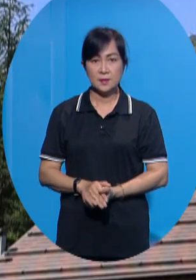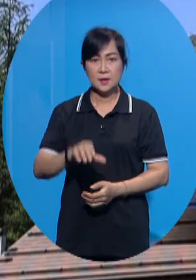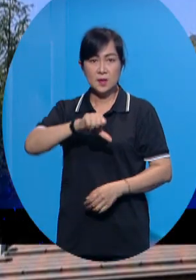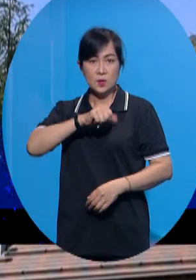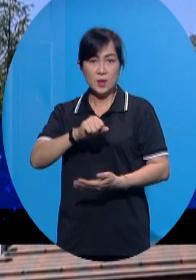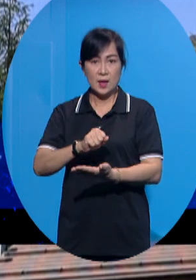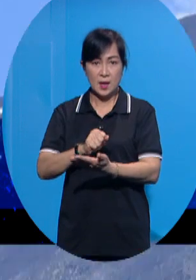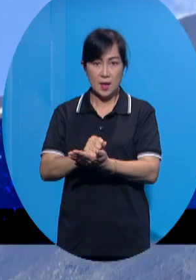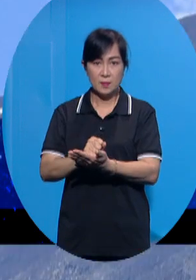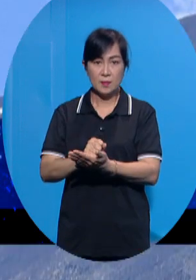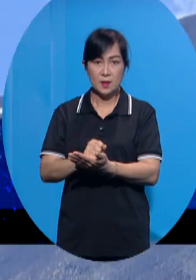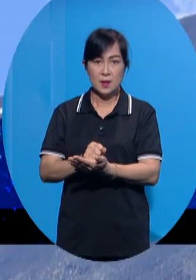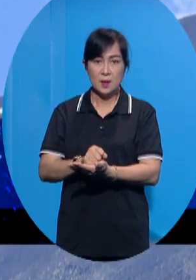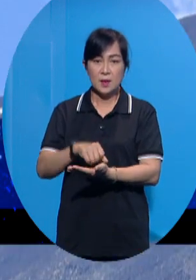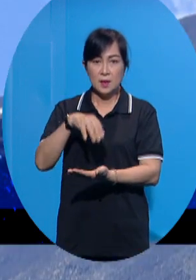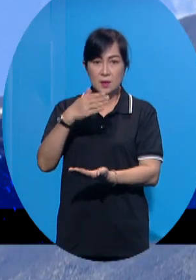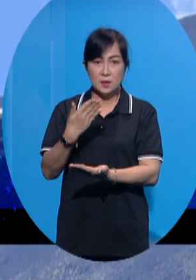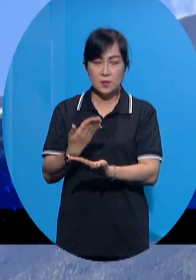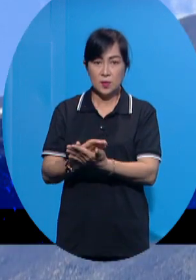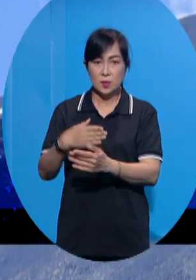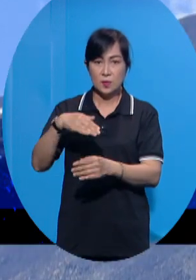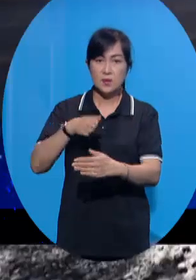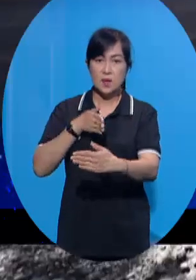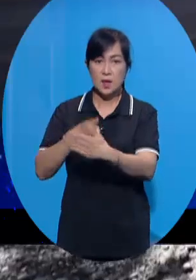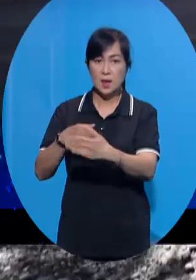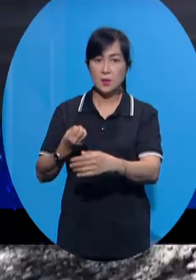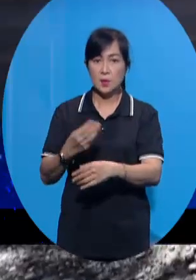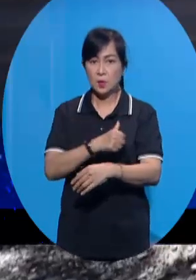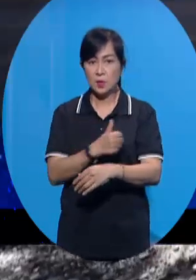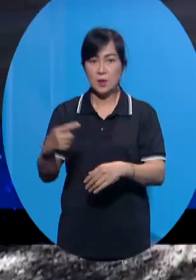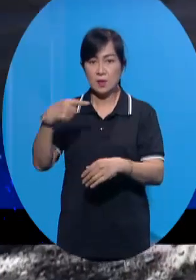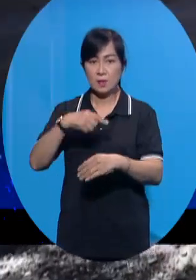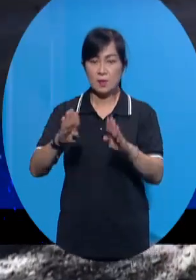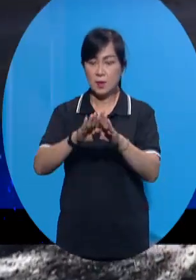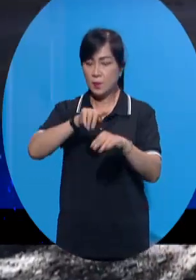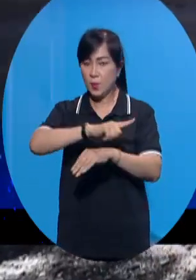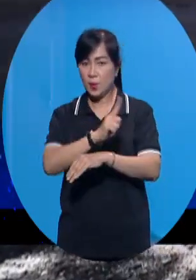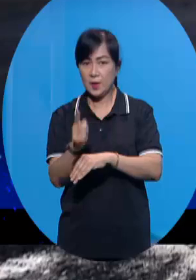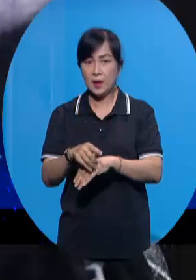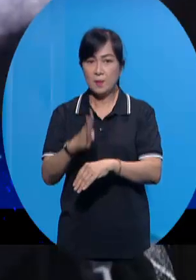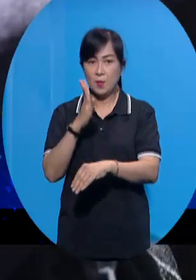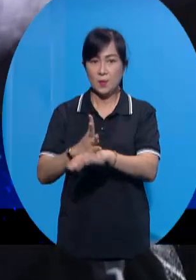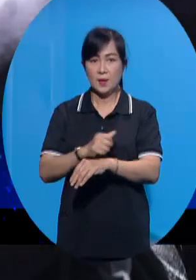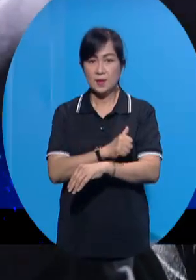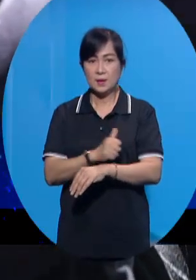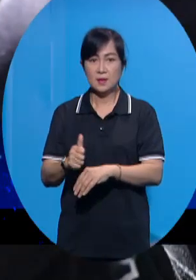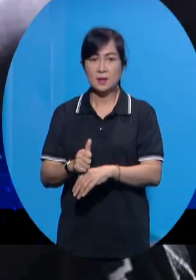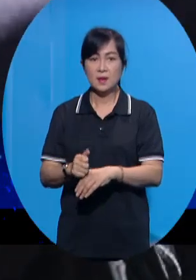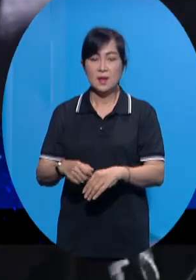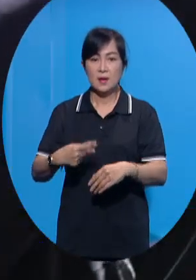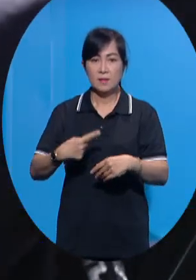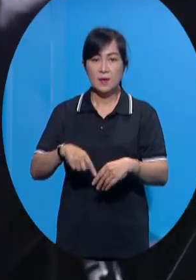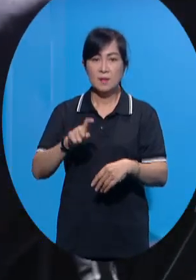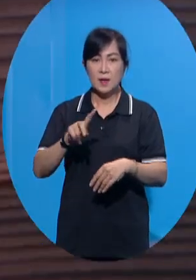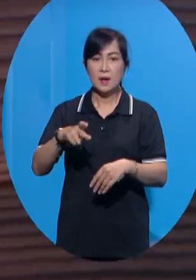Theo đó, chính quyền sẽ áp dụng hệ thống đặt chỗ trực tuyến nhằm giới hạn số lượng người vào cửa hàng ngày ở mức 4.000 người, phí vào cửa là 12